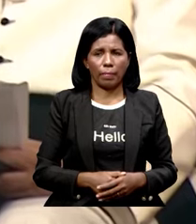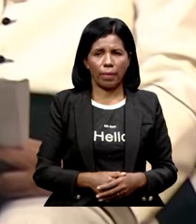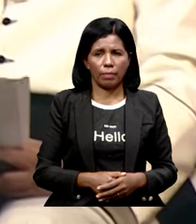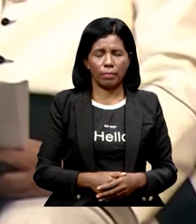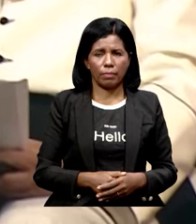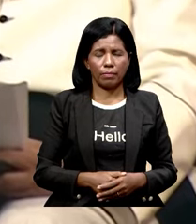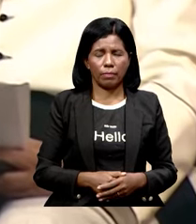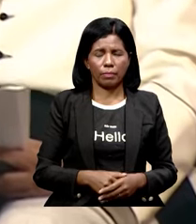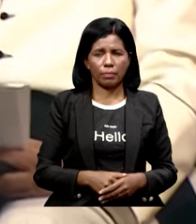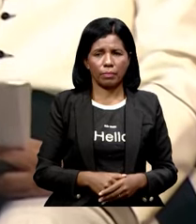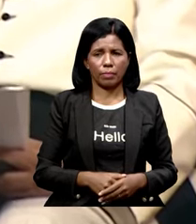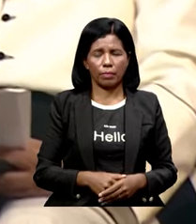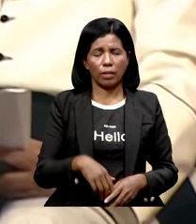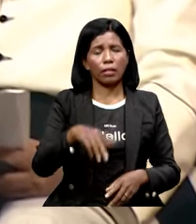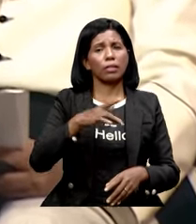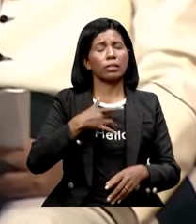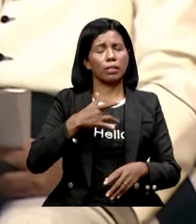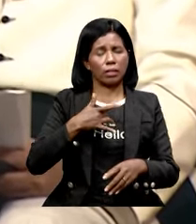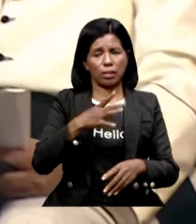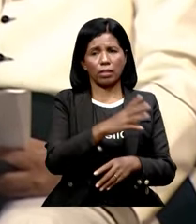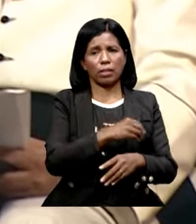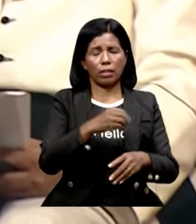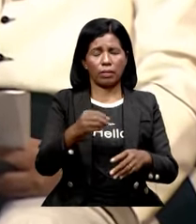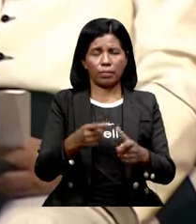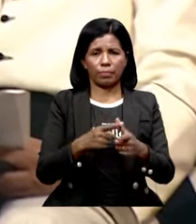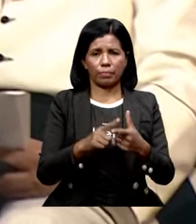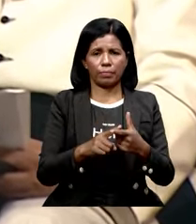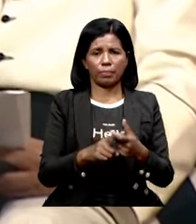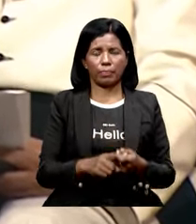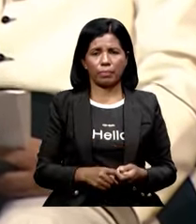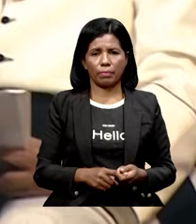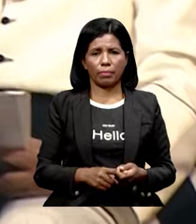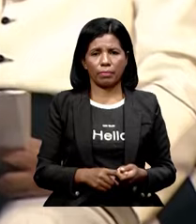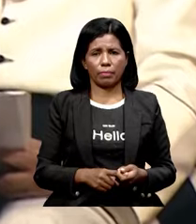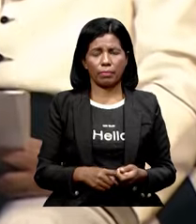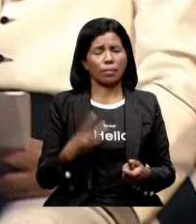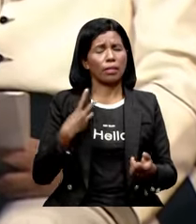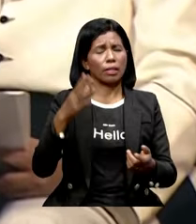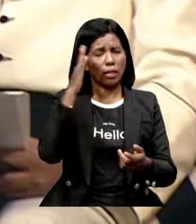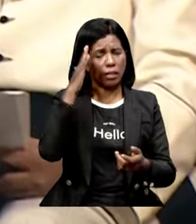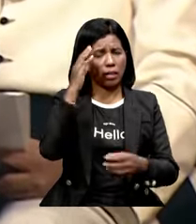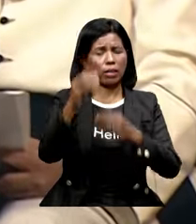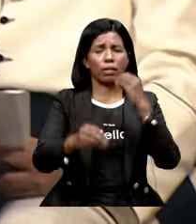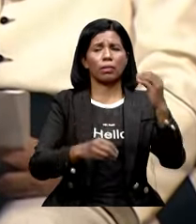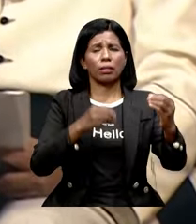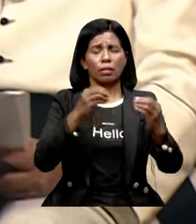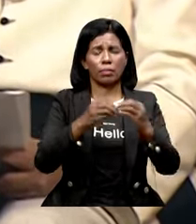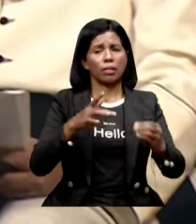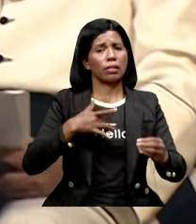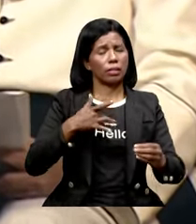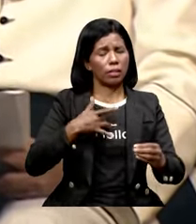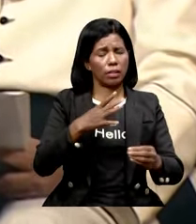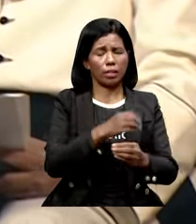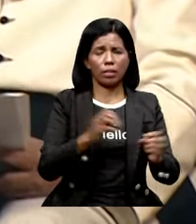Compassione, che molto legata alla fraternità. Kita tahu bahwa bela rasa tidak